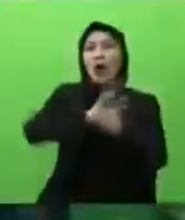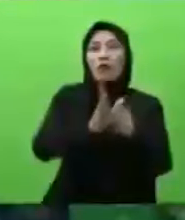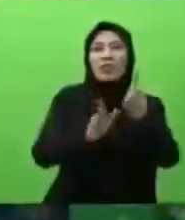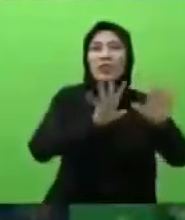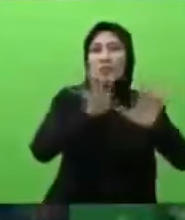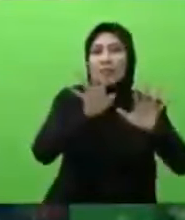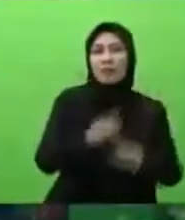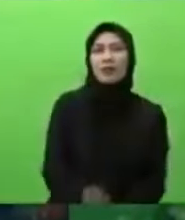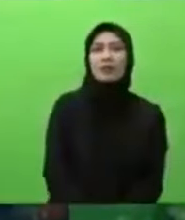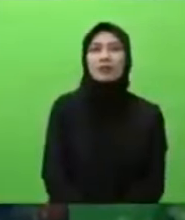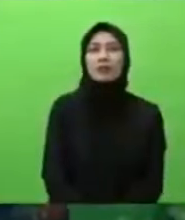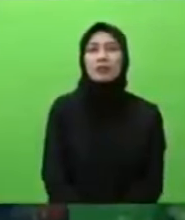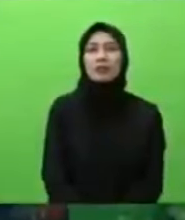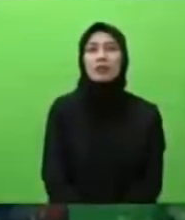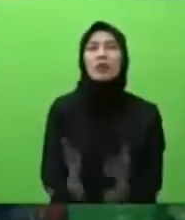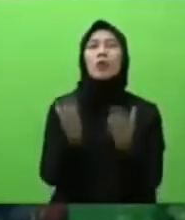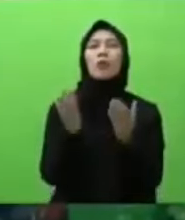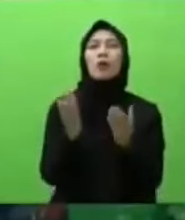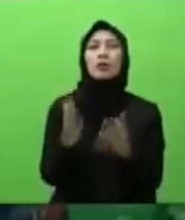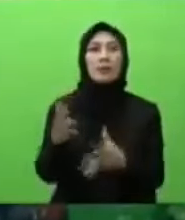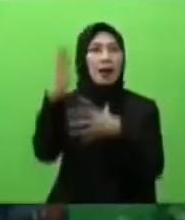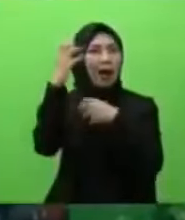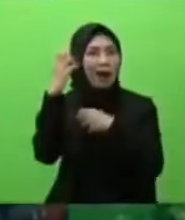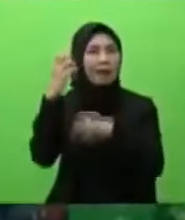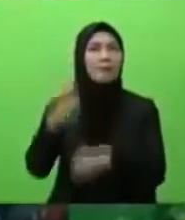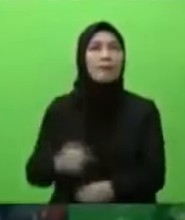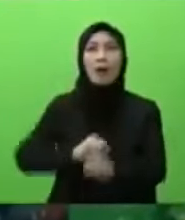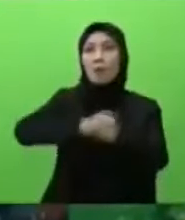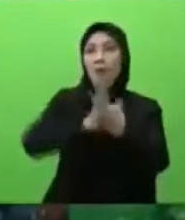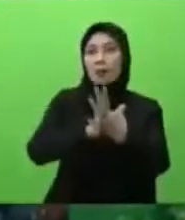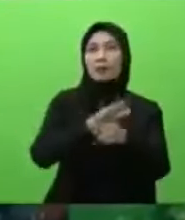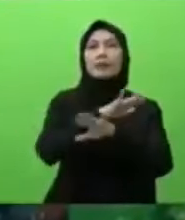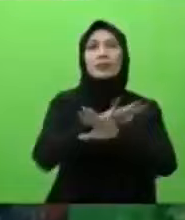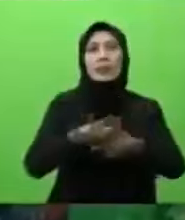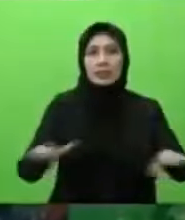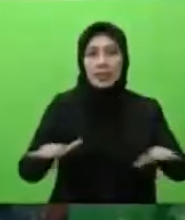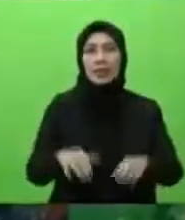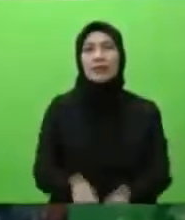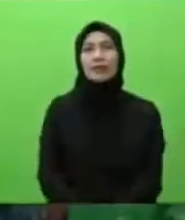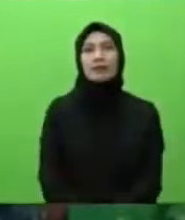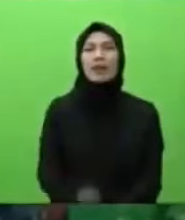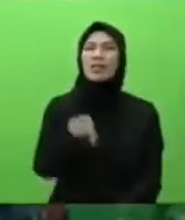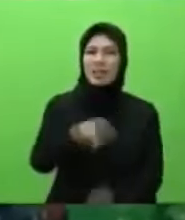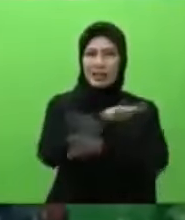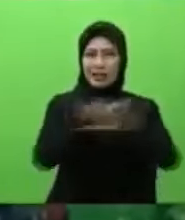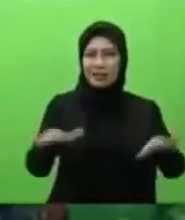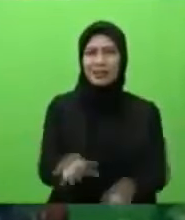pandemi dapat segera berakhir meski saat ini belum sepenuhnya